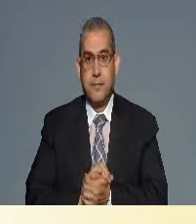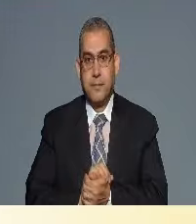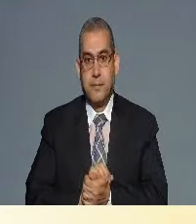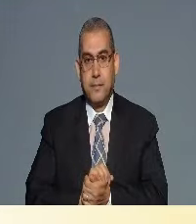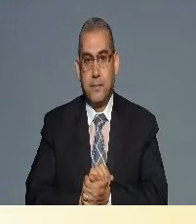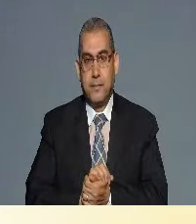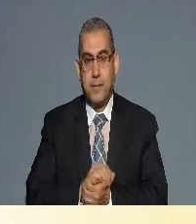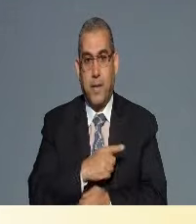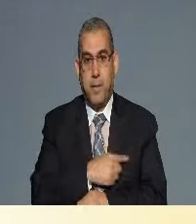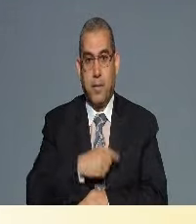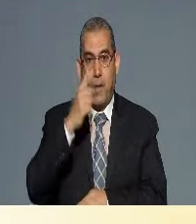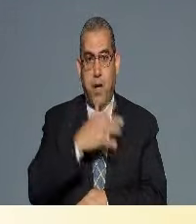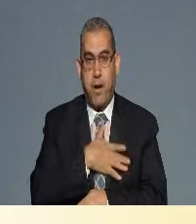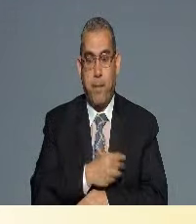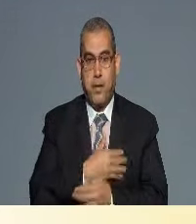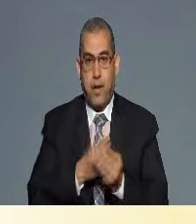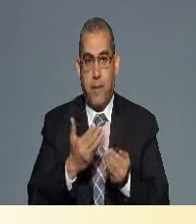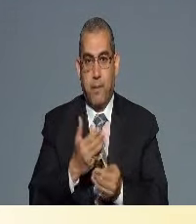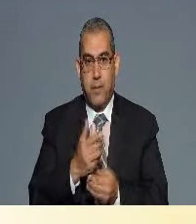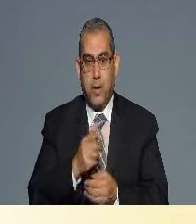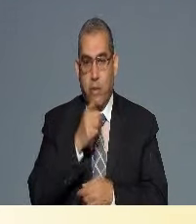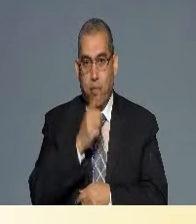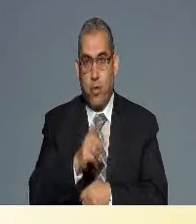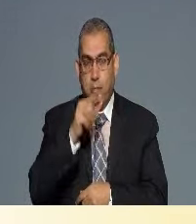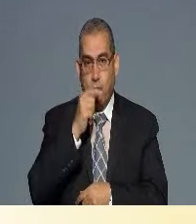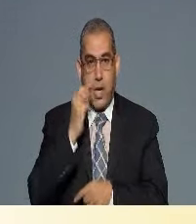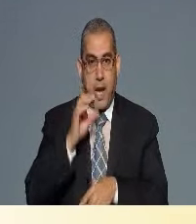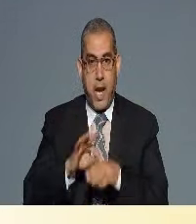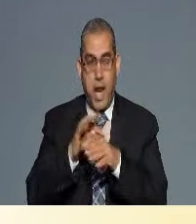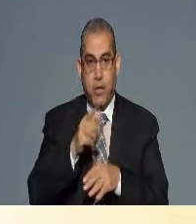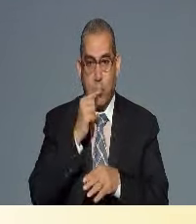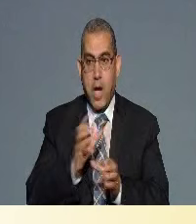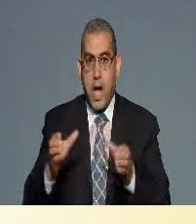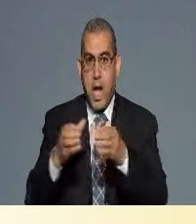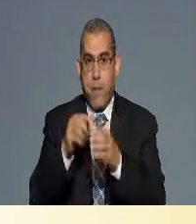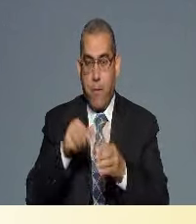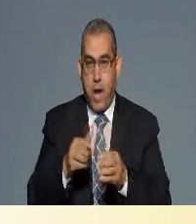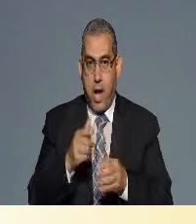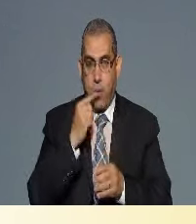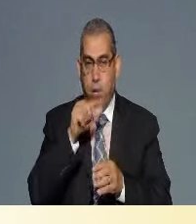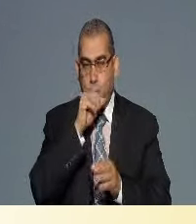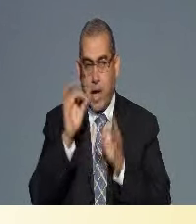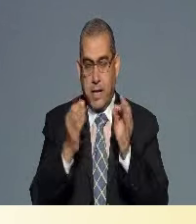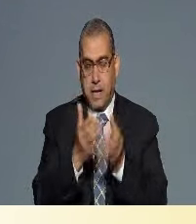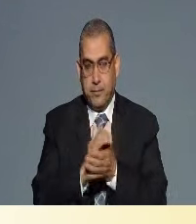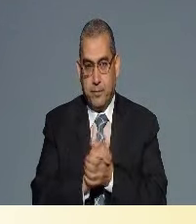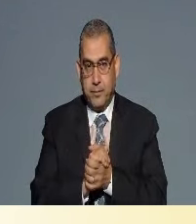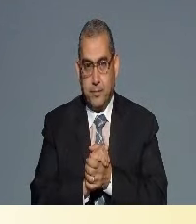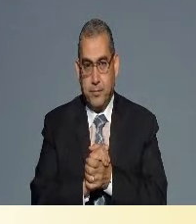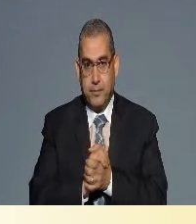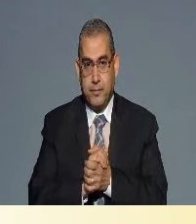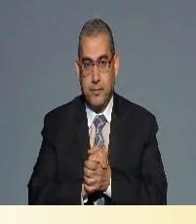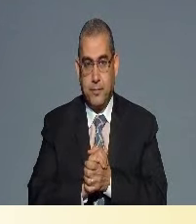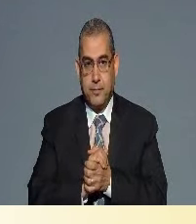بسم الله الرحمن الرحيم. الذين قال لهم الناس إن الناس قد جمعوا لكم فاخشوهم فزادهم إيمانا وقالوا حسبنا